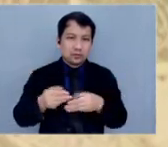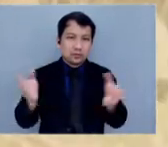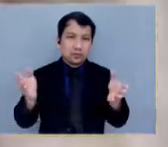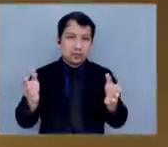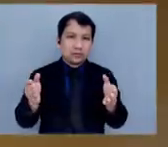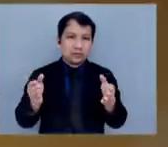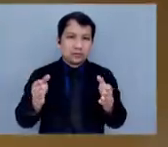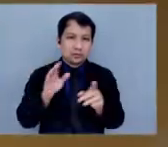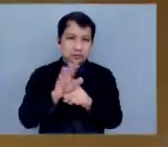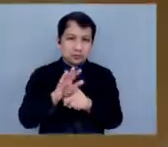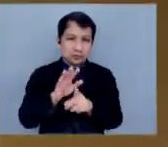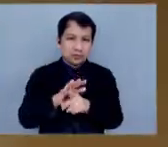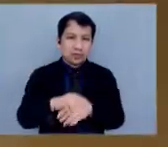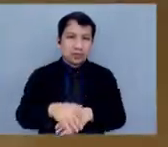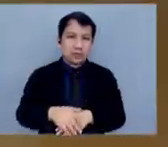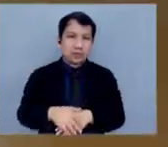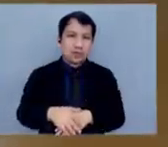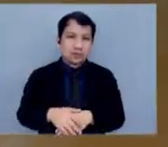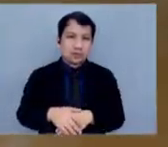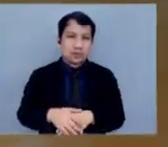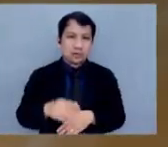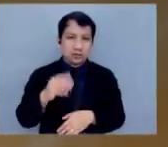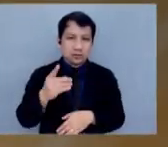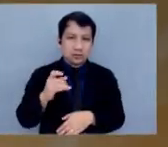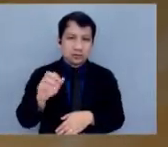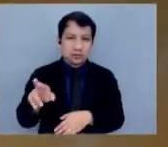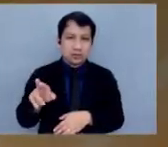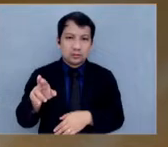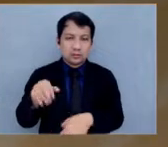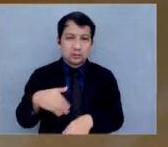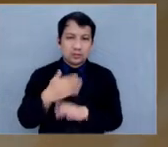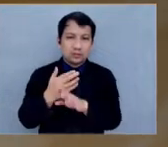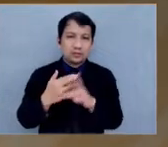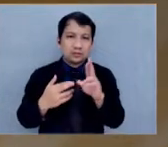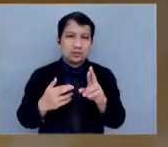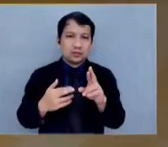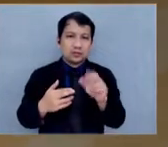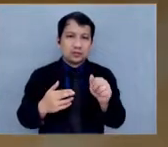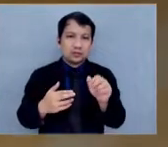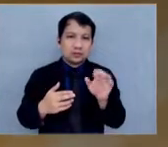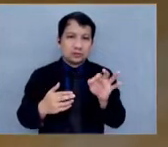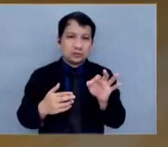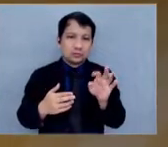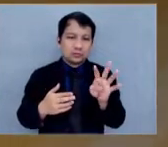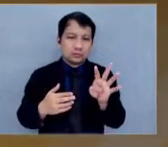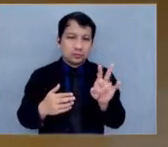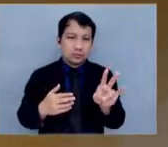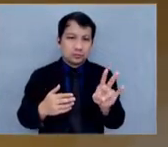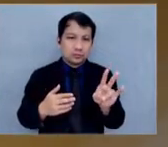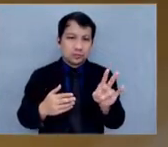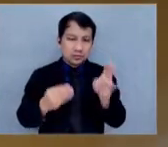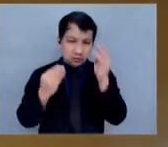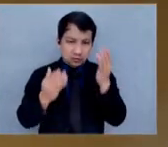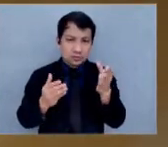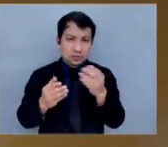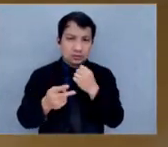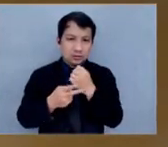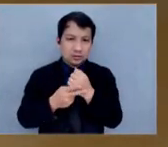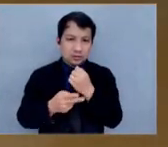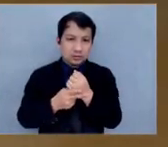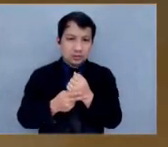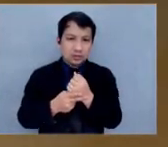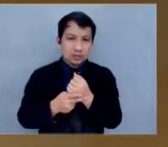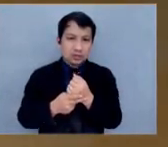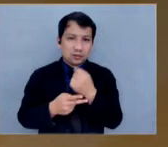video. Ayon sa DNR Davao, sakop ng Republic Act 9147 o Wildlife Resources Conservation and Protection Act ang